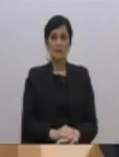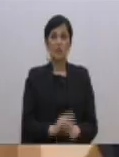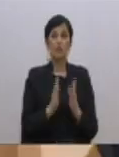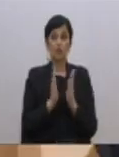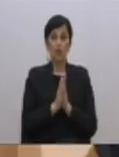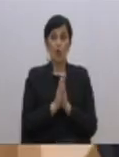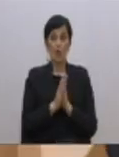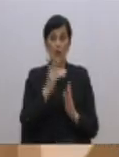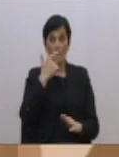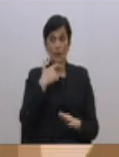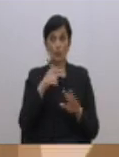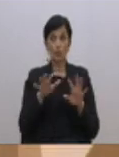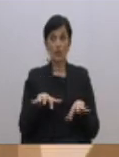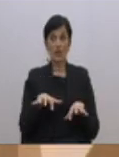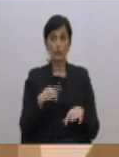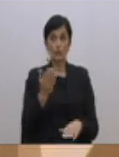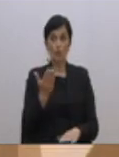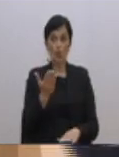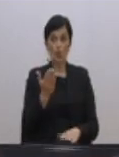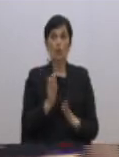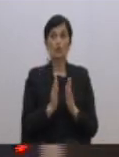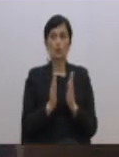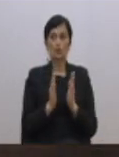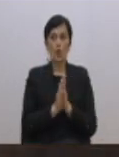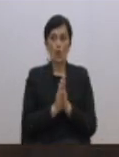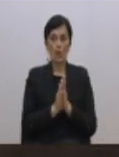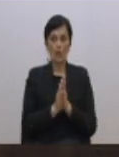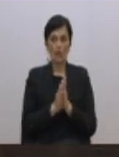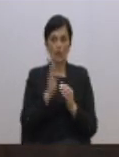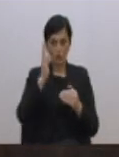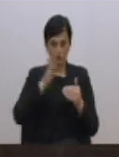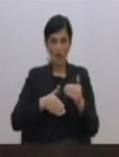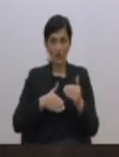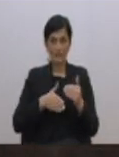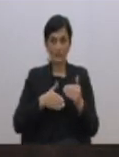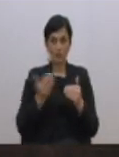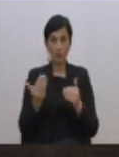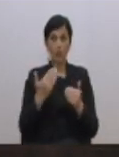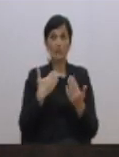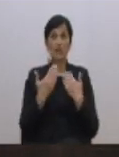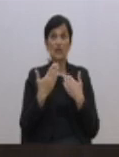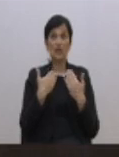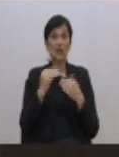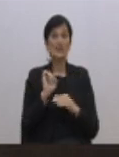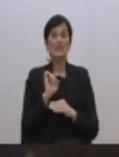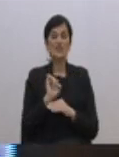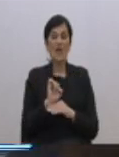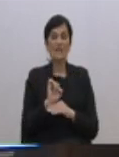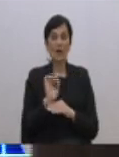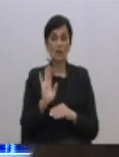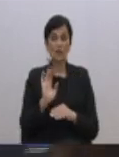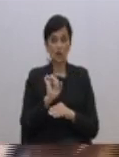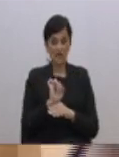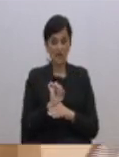გთხოვთ, ბატონო თავმჯდომარე, გთხოვთ, შევწყვიტოთ ეხლა კენჭის ხრა, შევაჩეროთ კენჭის